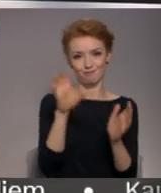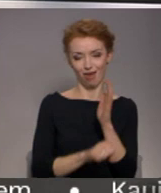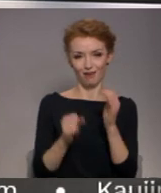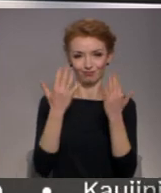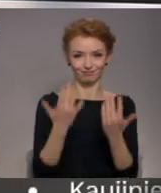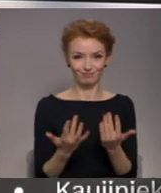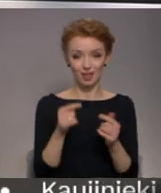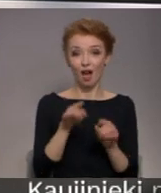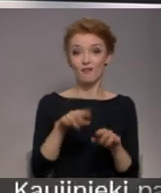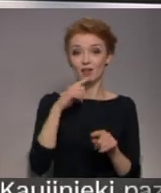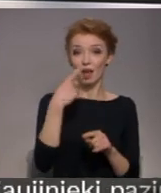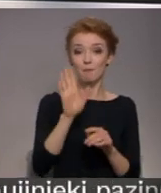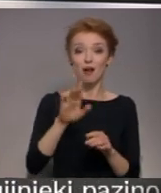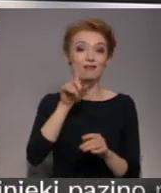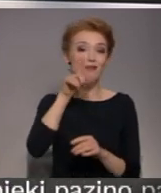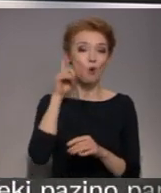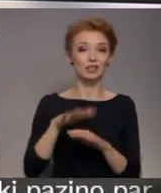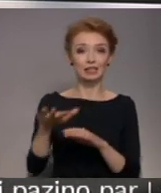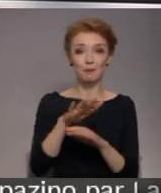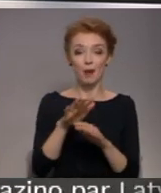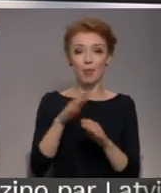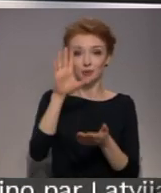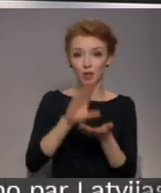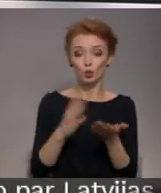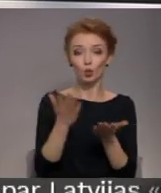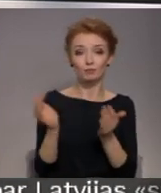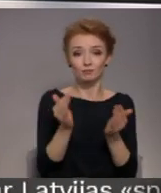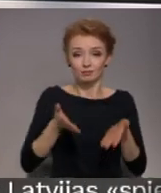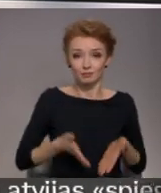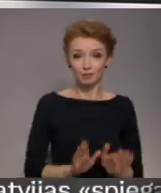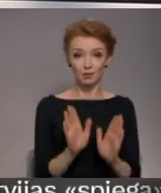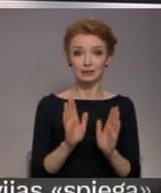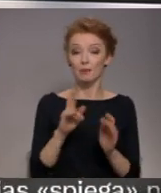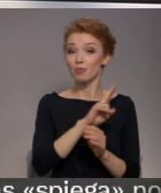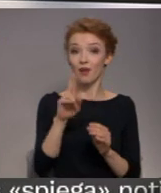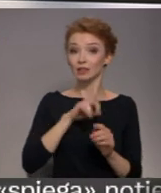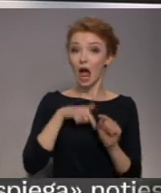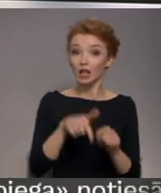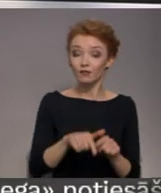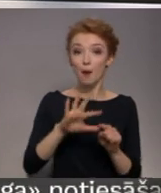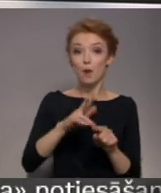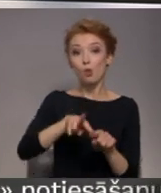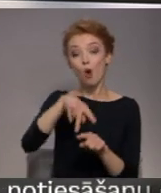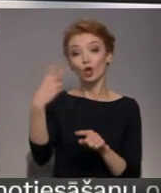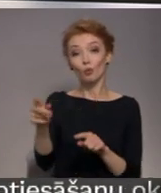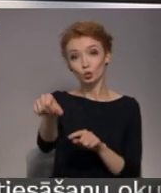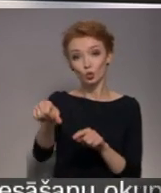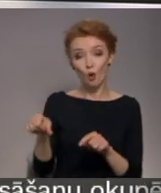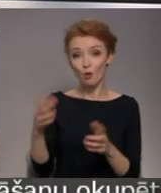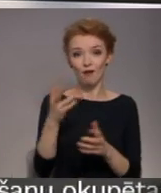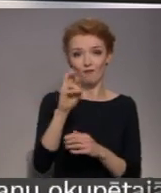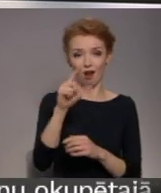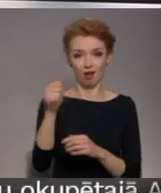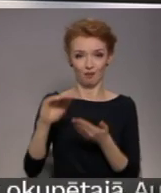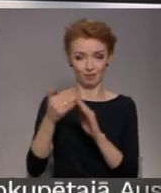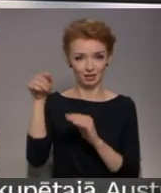par kādas jaunas ģimenes pieredzi, kuru mazulis nāca pasaulē nevis Latvijā, kā tika gaidīts, bet otrpus robežai – Valgā.